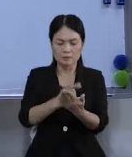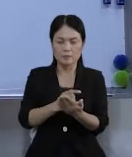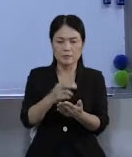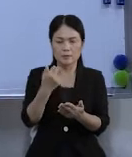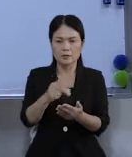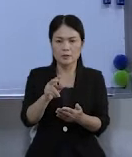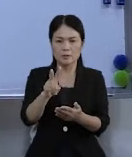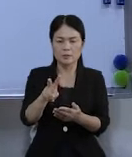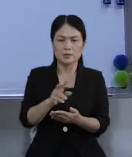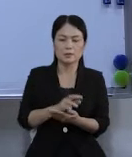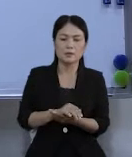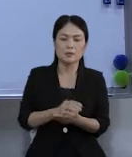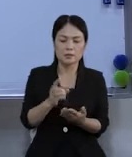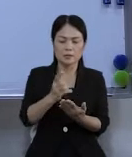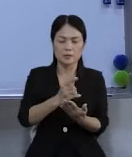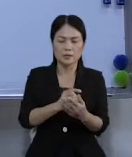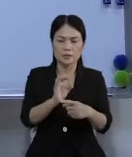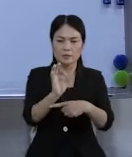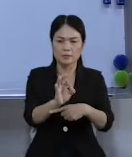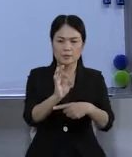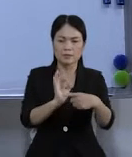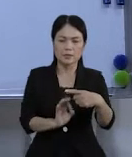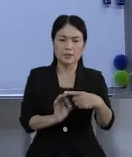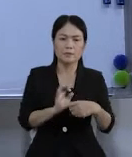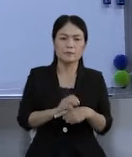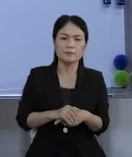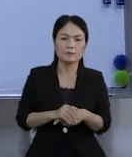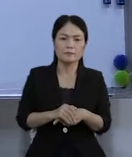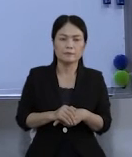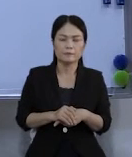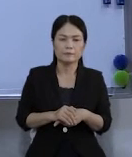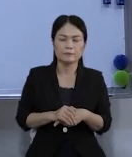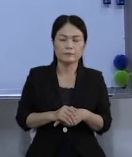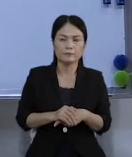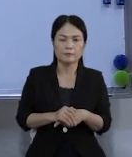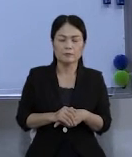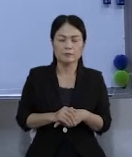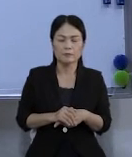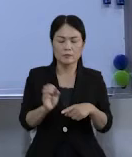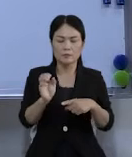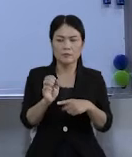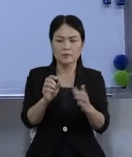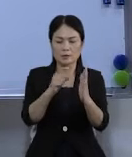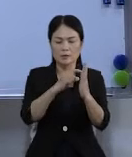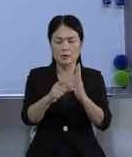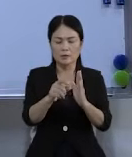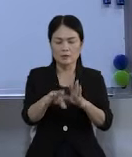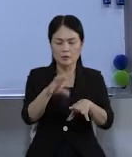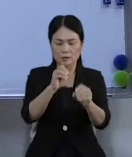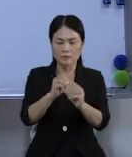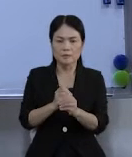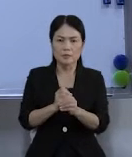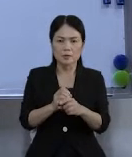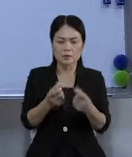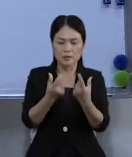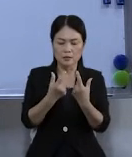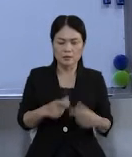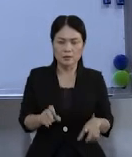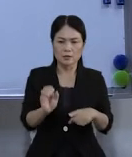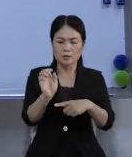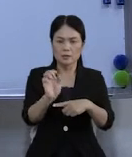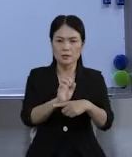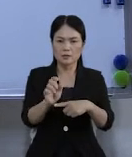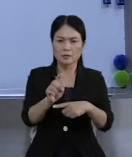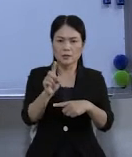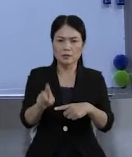tì bì, mê riêng bảo phiệt chà. Nhưng chúng nóng chương thay ní, cứ dương nâng sắc xa từ lơ ca đọc sài